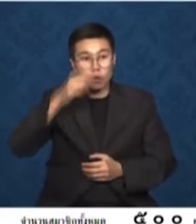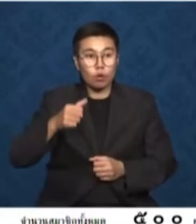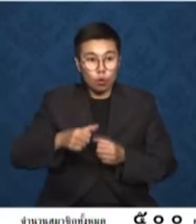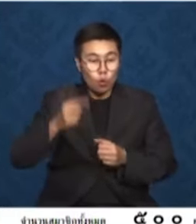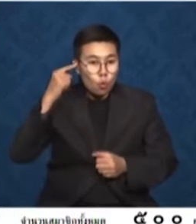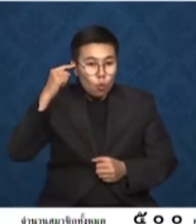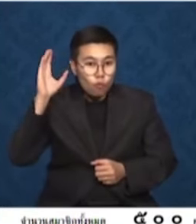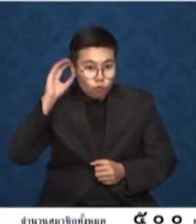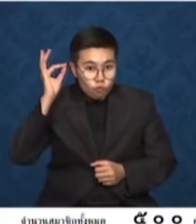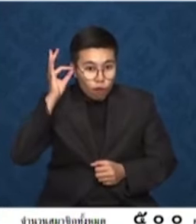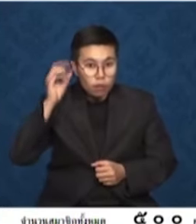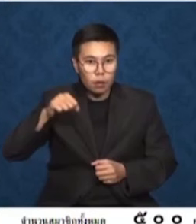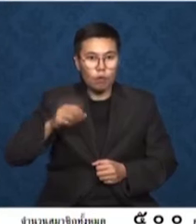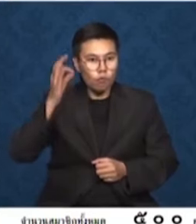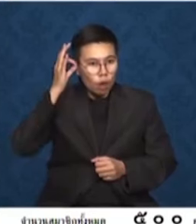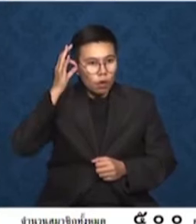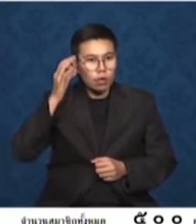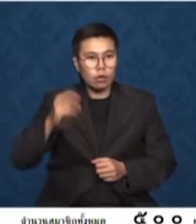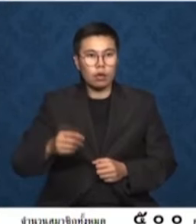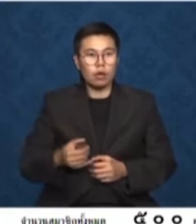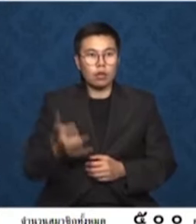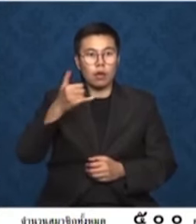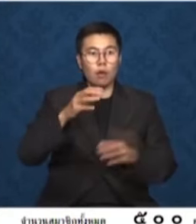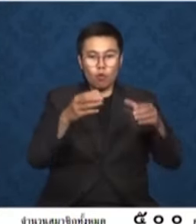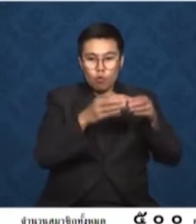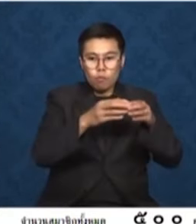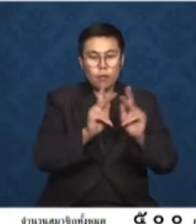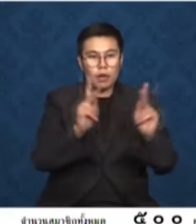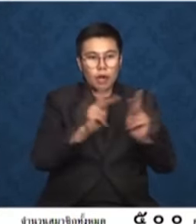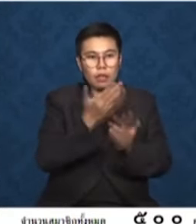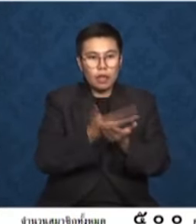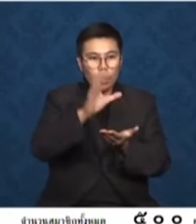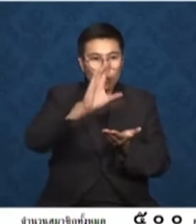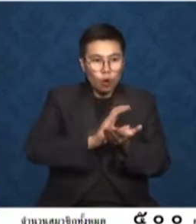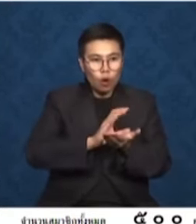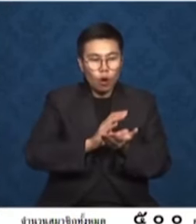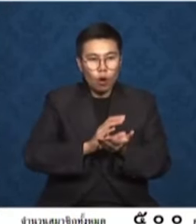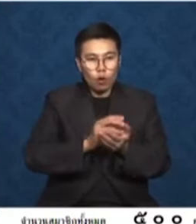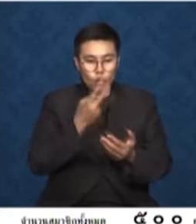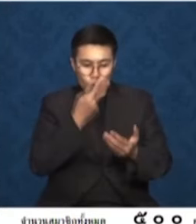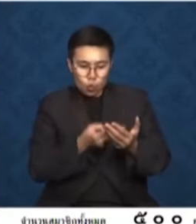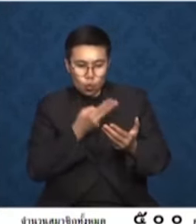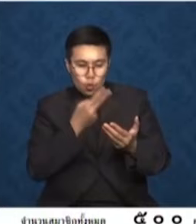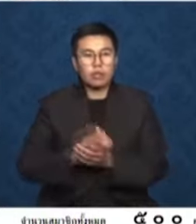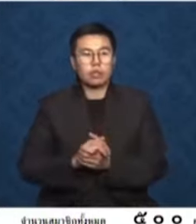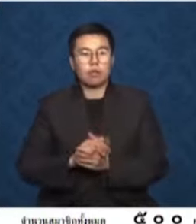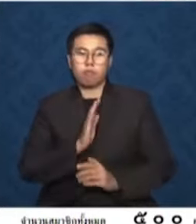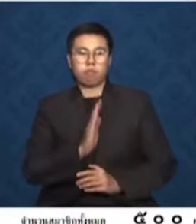ยู่ฟังวันนี้ผมฟังตลอดถือขึ้นไปปฏิบัติหน้าที่กรรมการงบประมาณก็ถือโทรศัพท์ฟังอยู่ตลอดเว